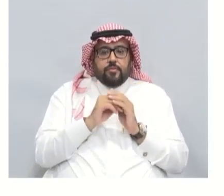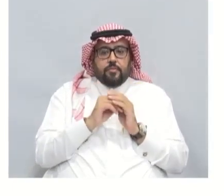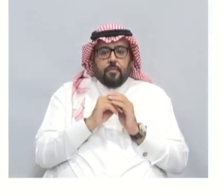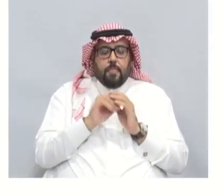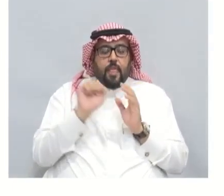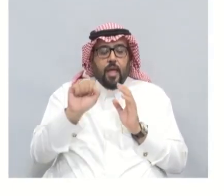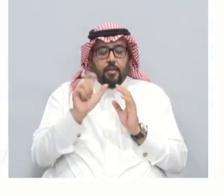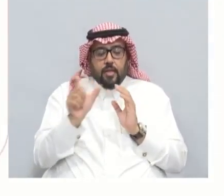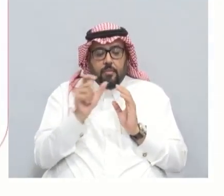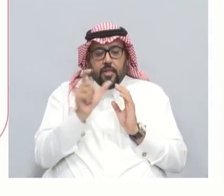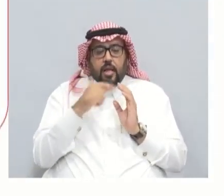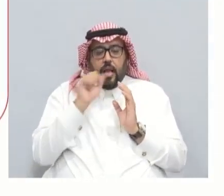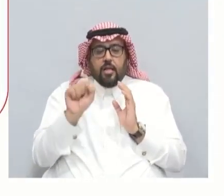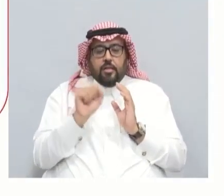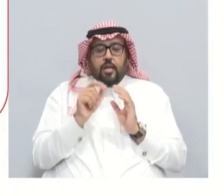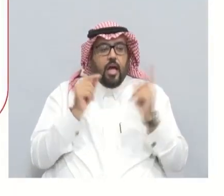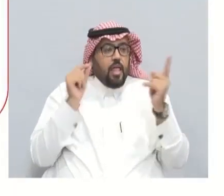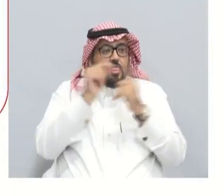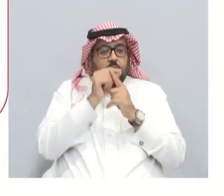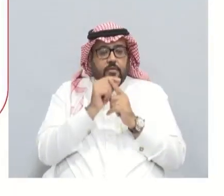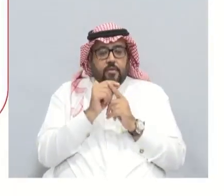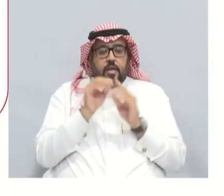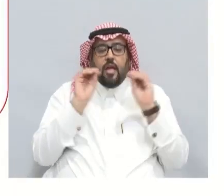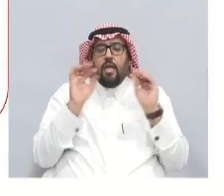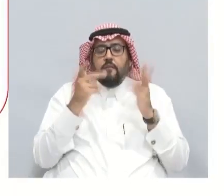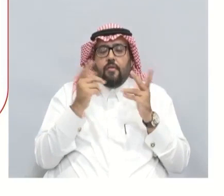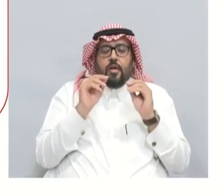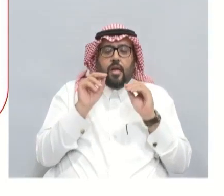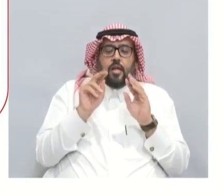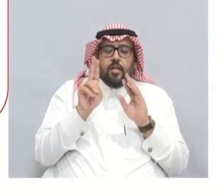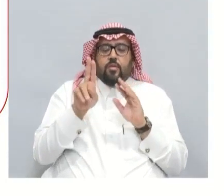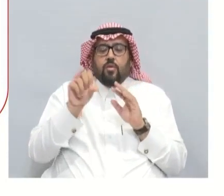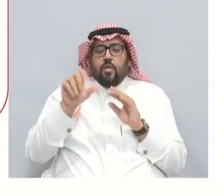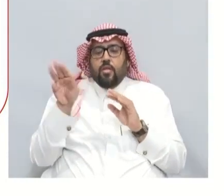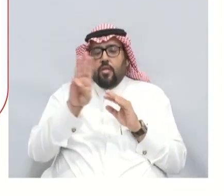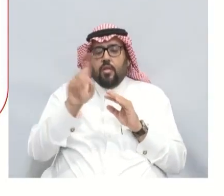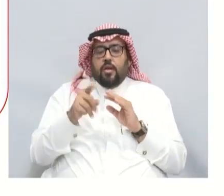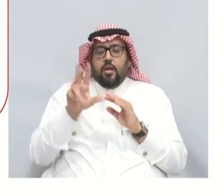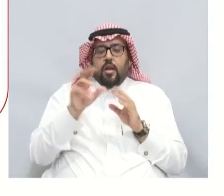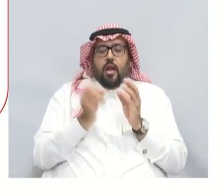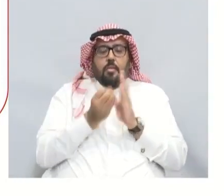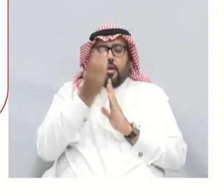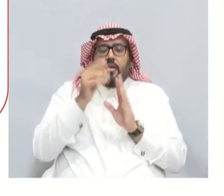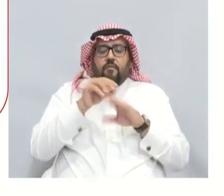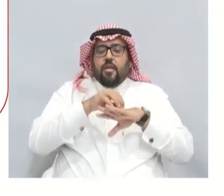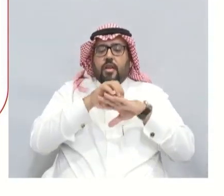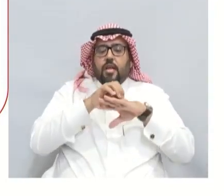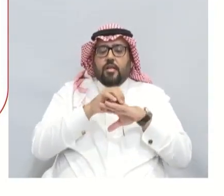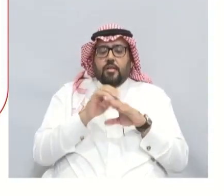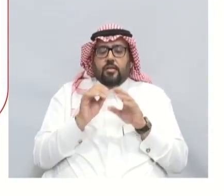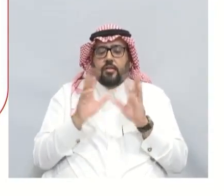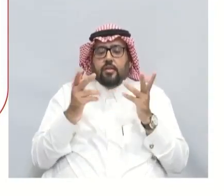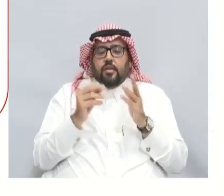كلماتك الخاصة للفيديو. أهدافنا: شرحنا كيف تؤثر البراكين في الناس، وصفنا كيف تنتج